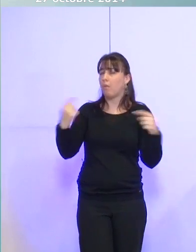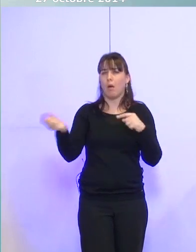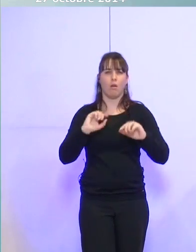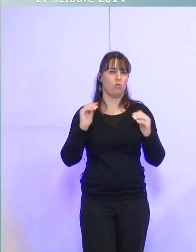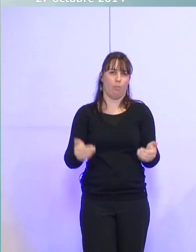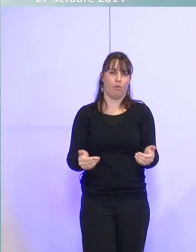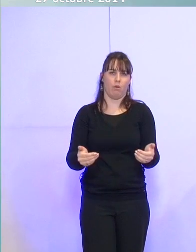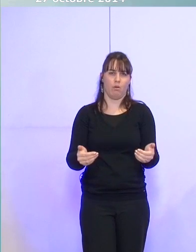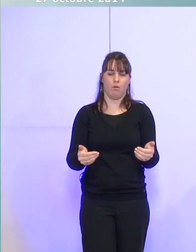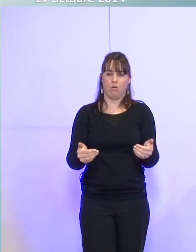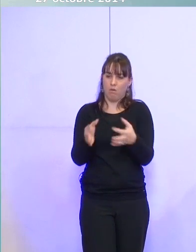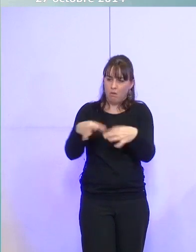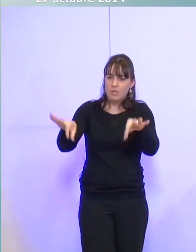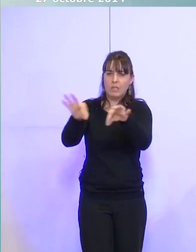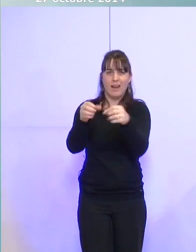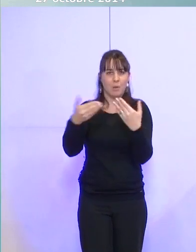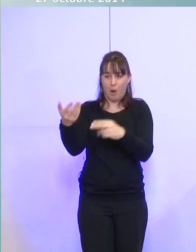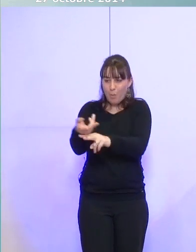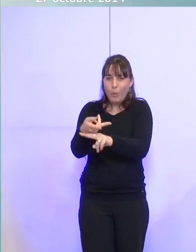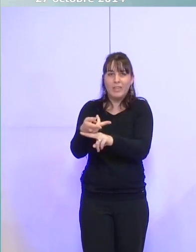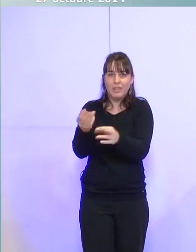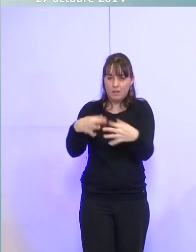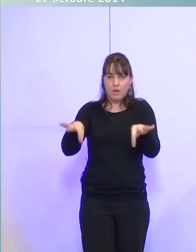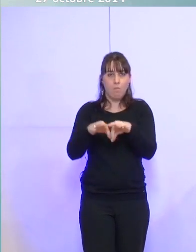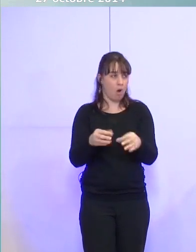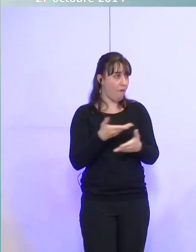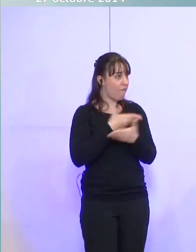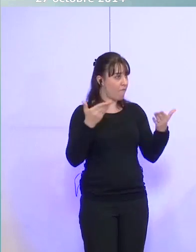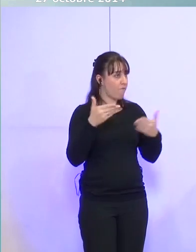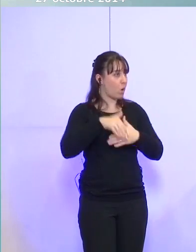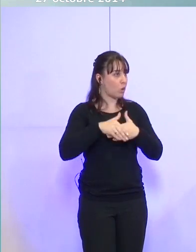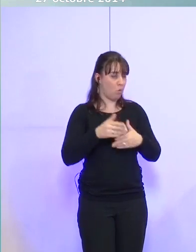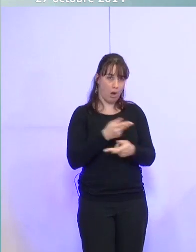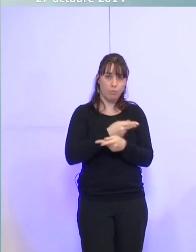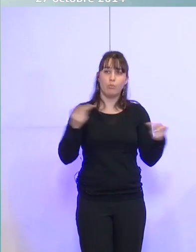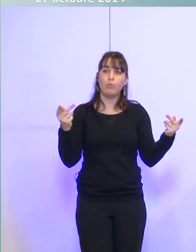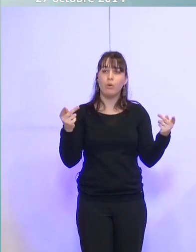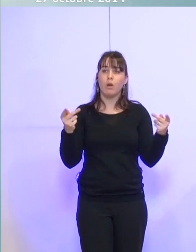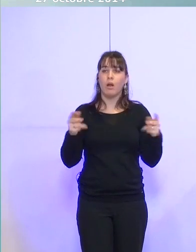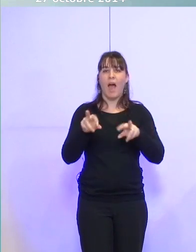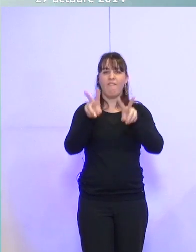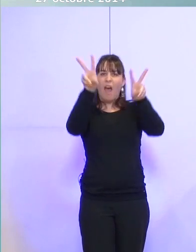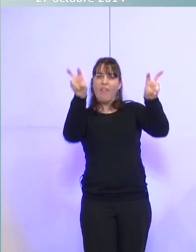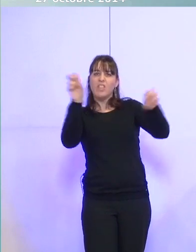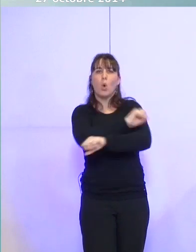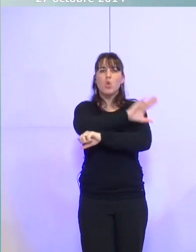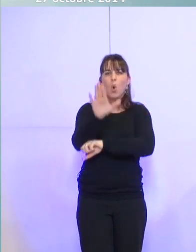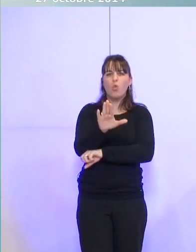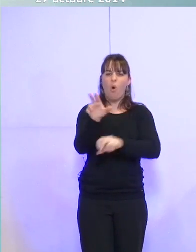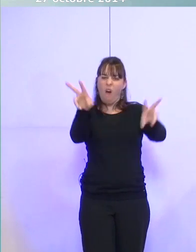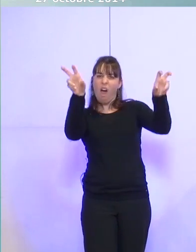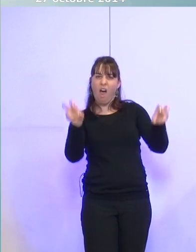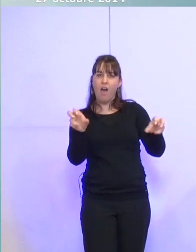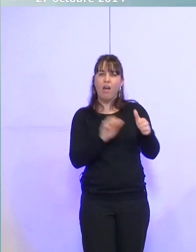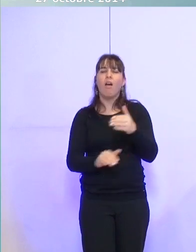outil qui, je le dis quand même ici, derrière les gros titres potentiels de la presse,